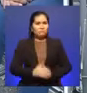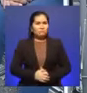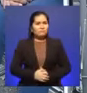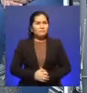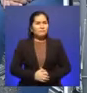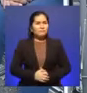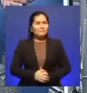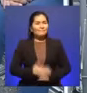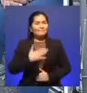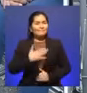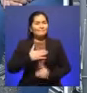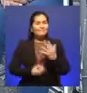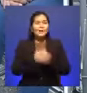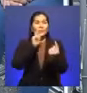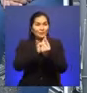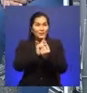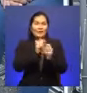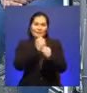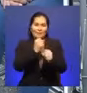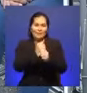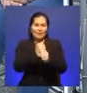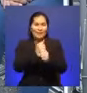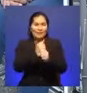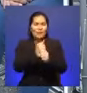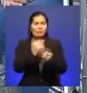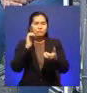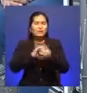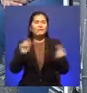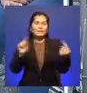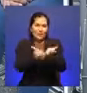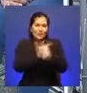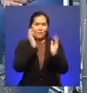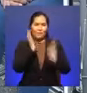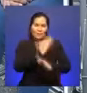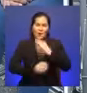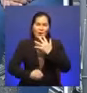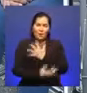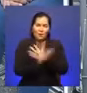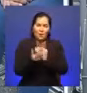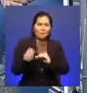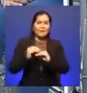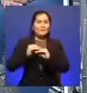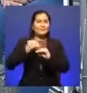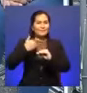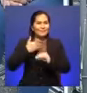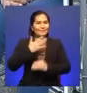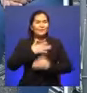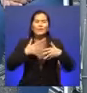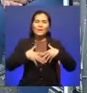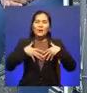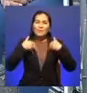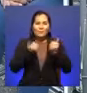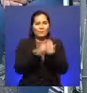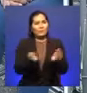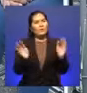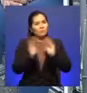ได้รู้จักกับการจ้างงานเชิงสังคมโอกาสของคนพิการมันจะเปิดกว้างมากขึ้น ผมก็มีความสุขนะครับครอบครัวผม